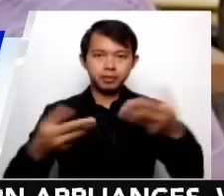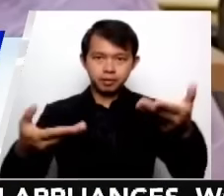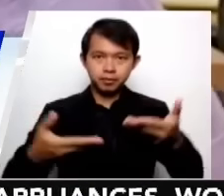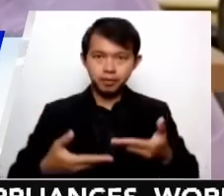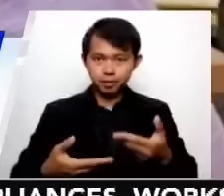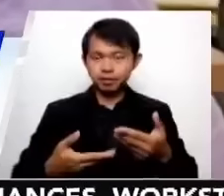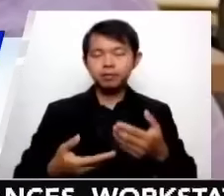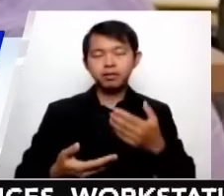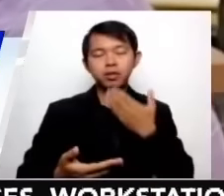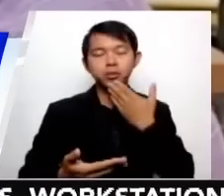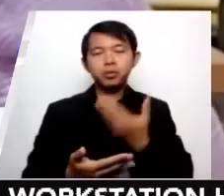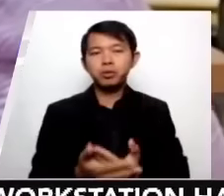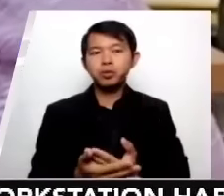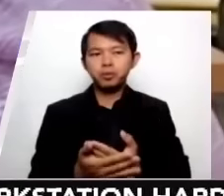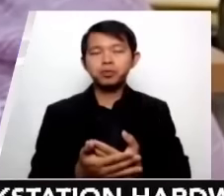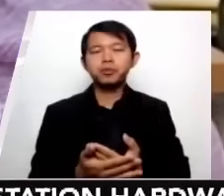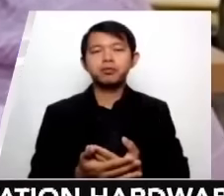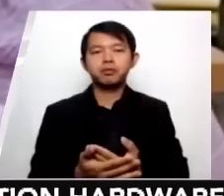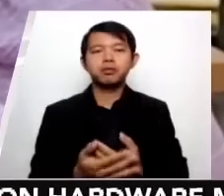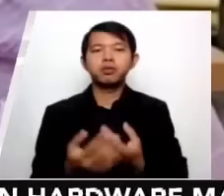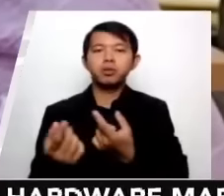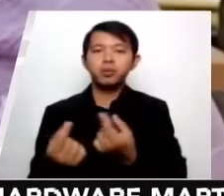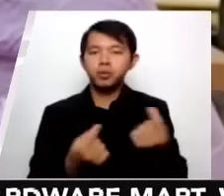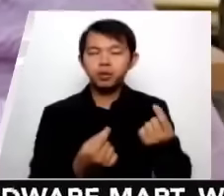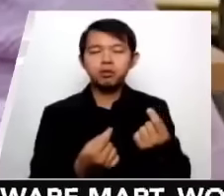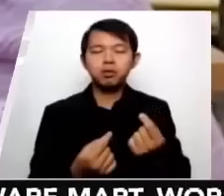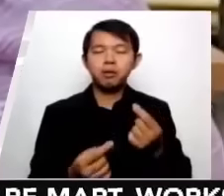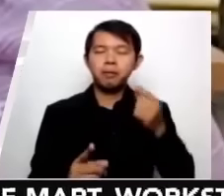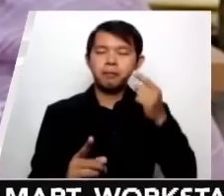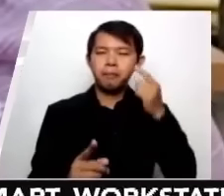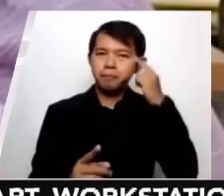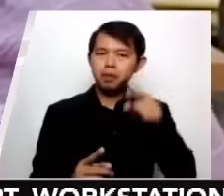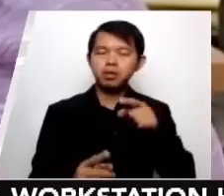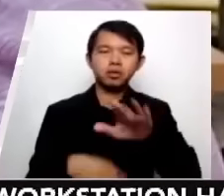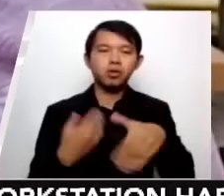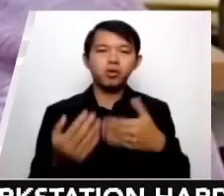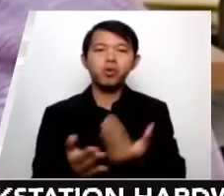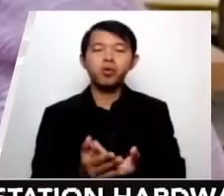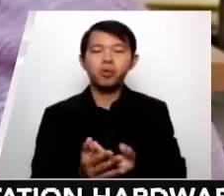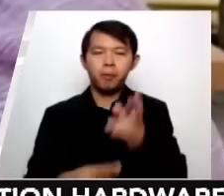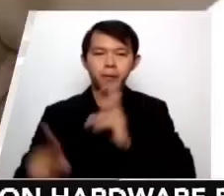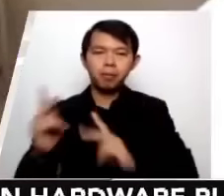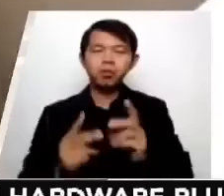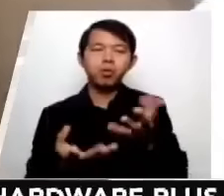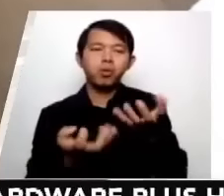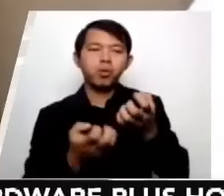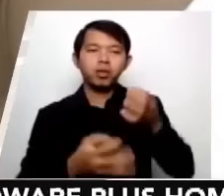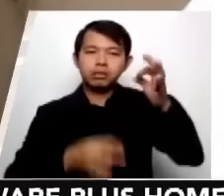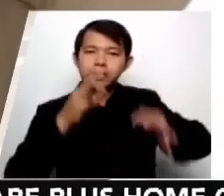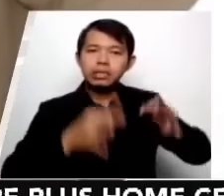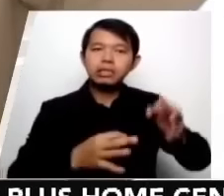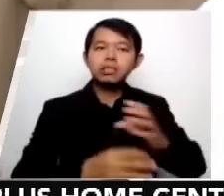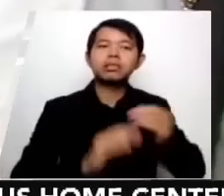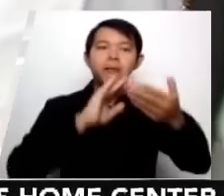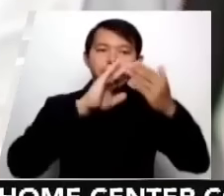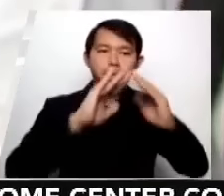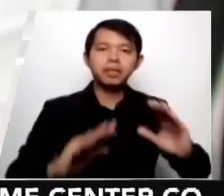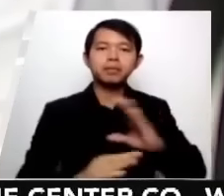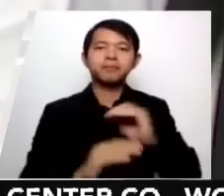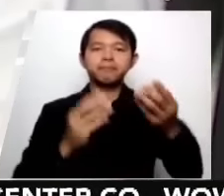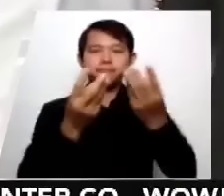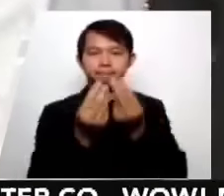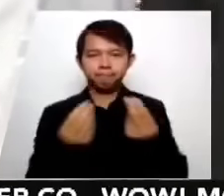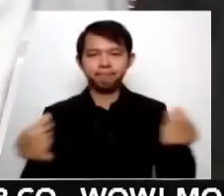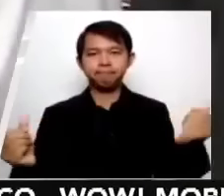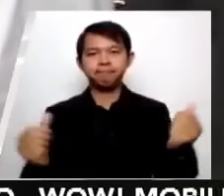towards heeding the victim survivors' cry for justice, peace, and healing. Sanima Refra,